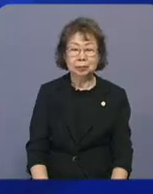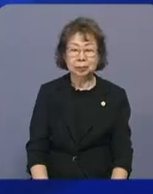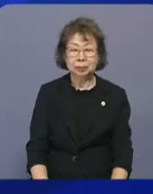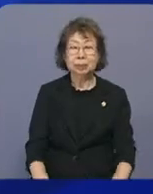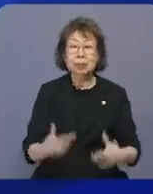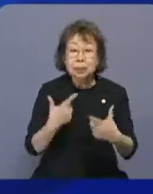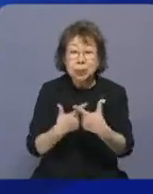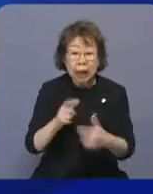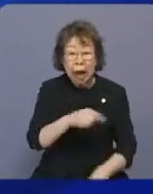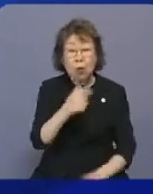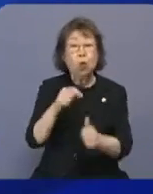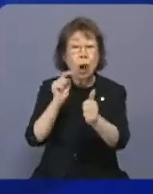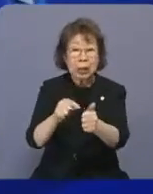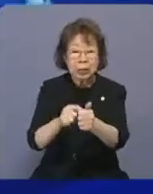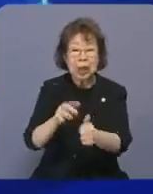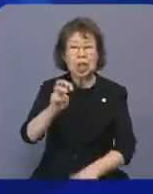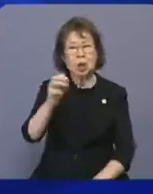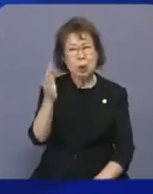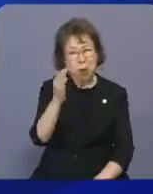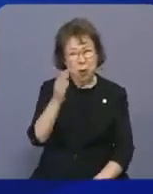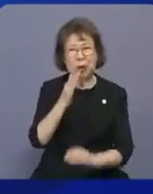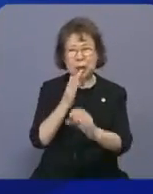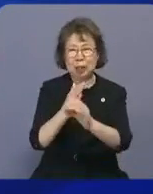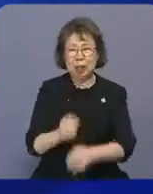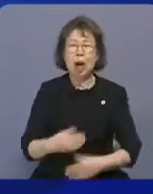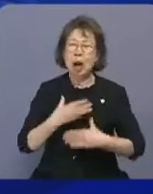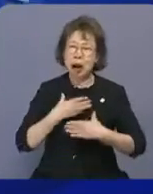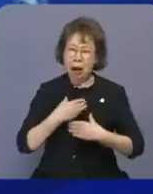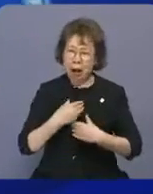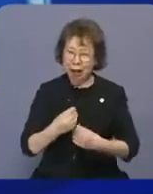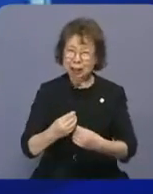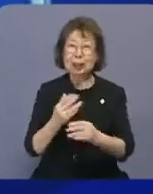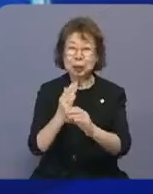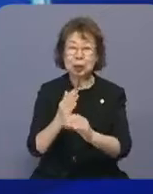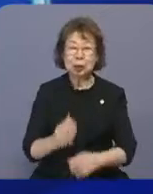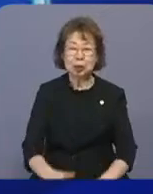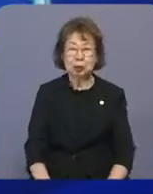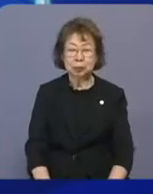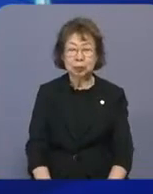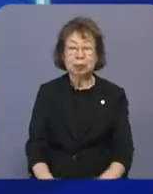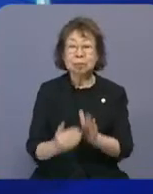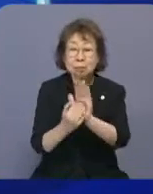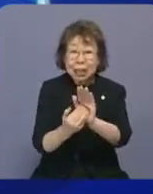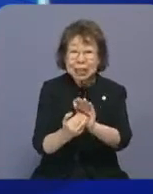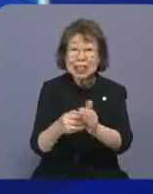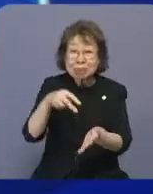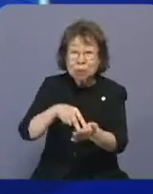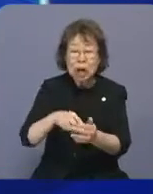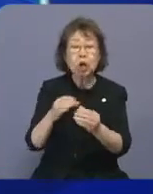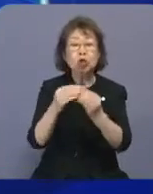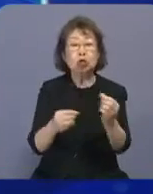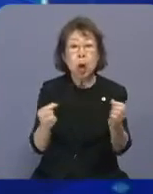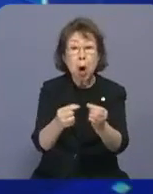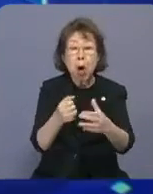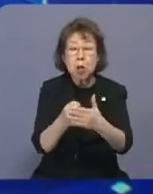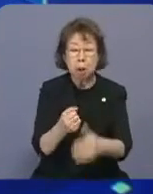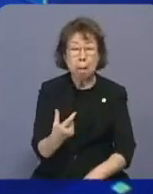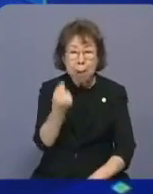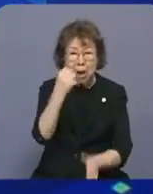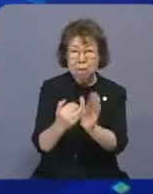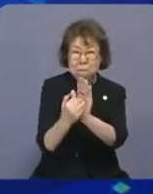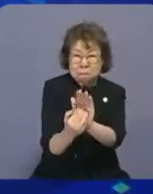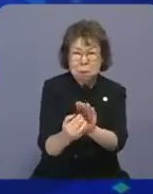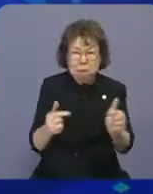부산은 하루 학진 자가 30명 때를 유지하면서 안정세를 보이고 있습니다 방역당국 2 추석을 앞두고 확산 3를 꺾기 위해서 안간힘을